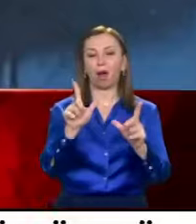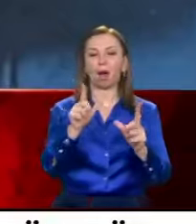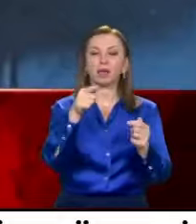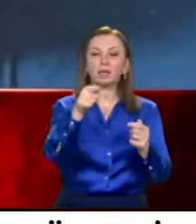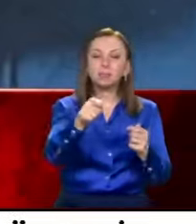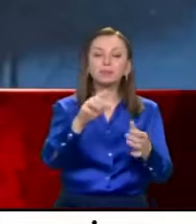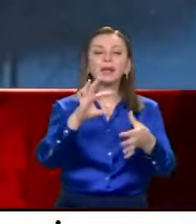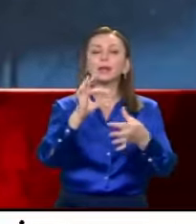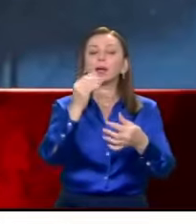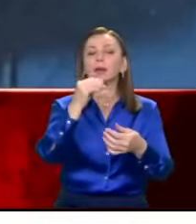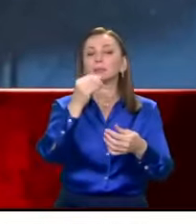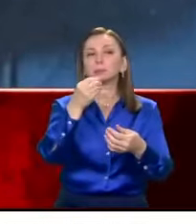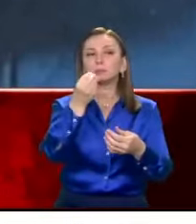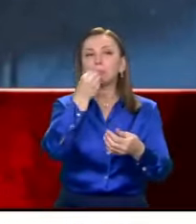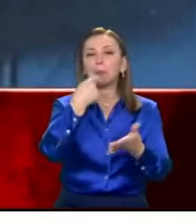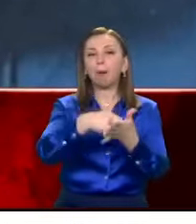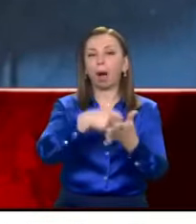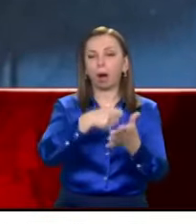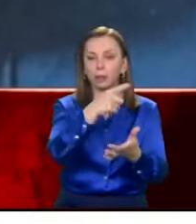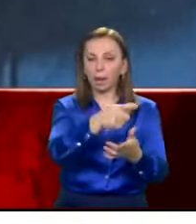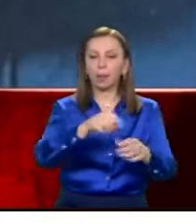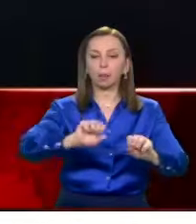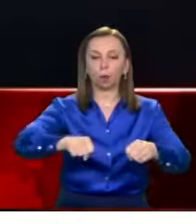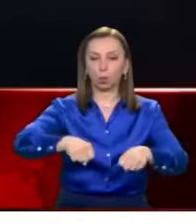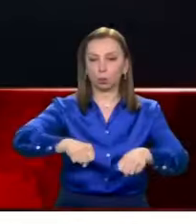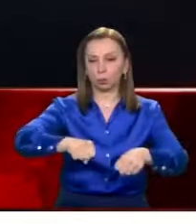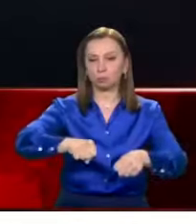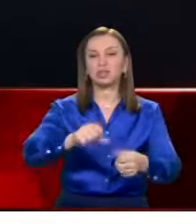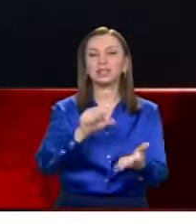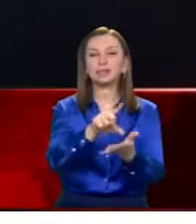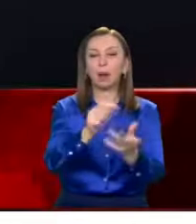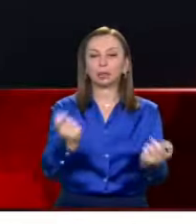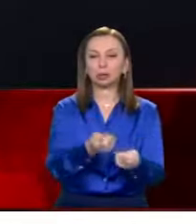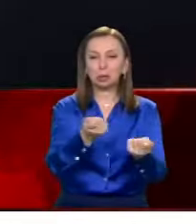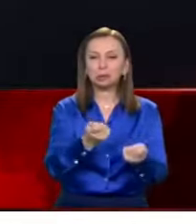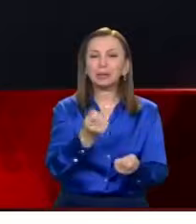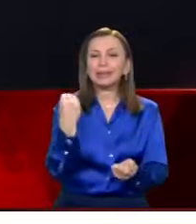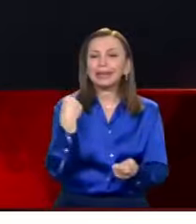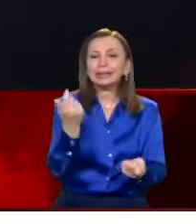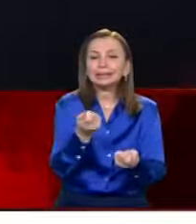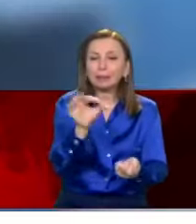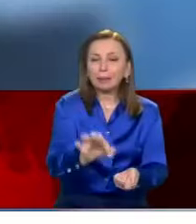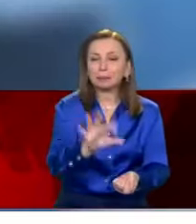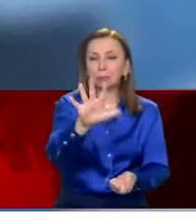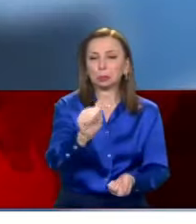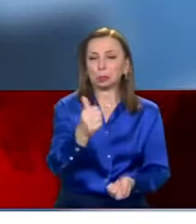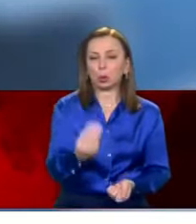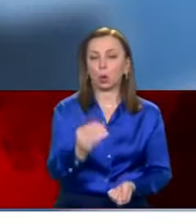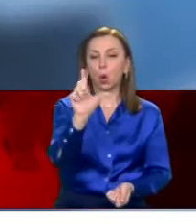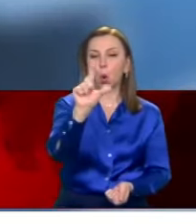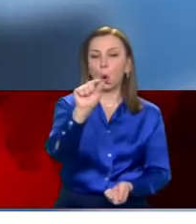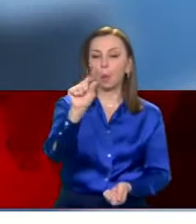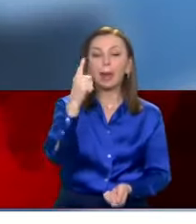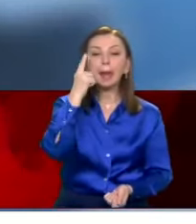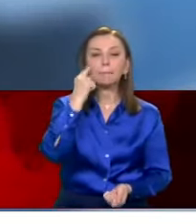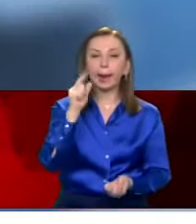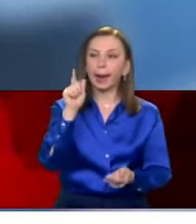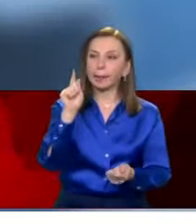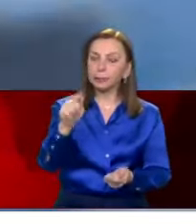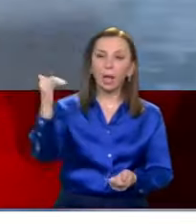motokurye olarak çalışıyordu. İşe başlayalı daha 5 gün olmuştu. Yarayı dinledim. 11 Mayıs günü sipariş